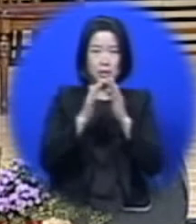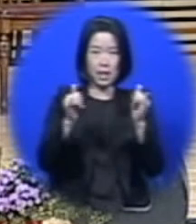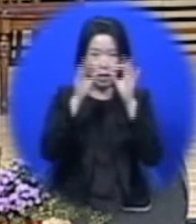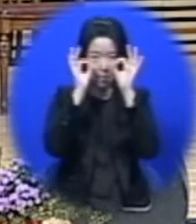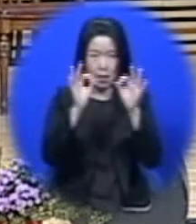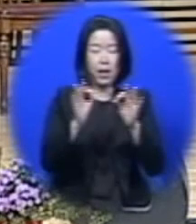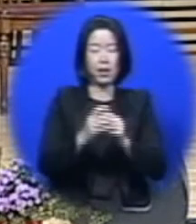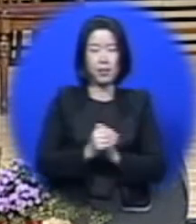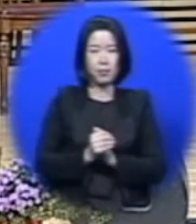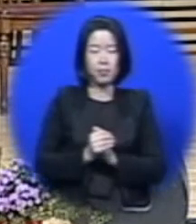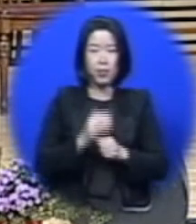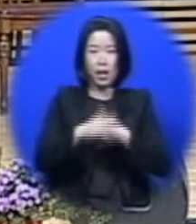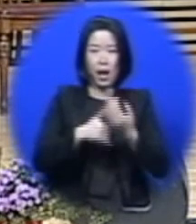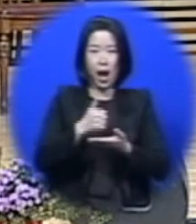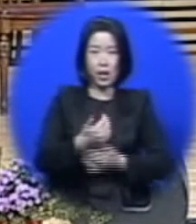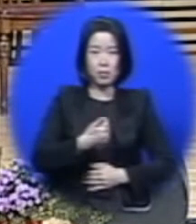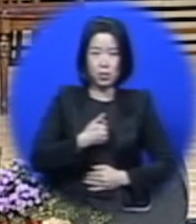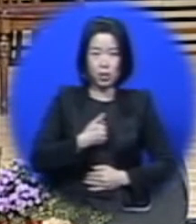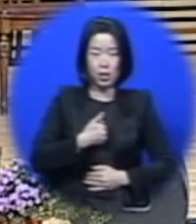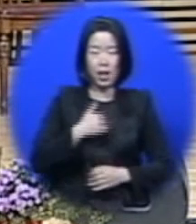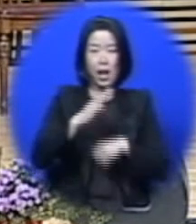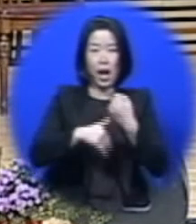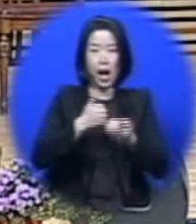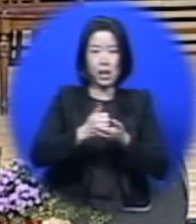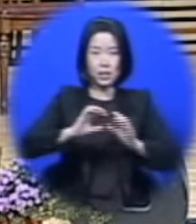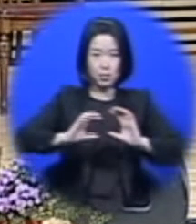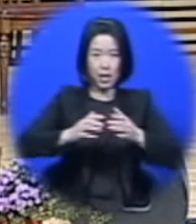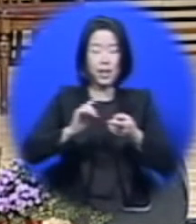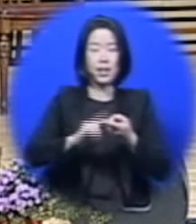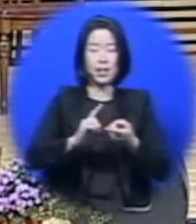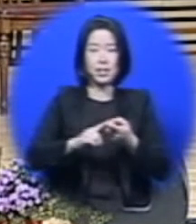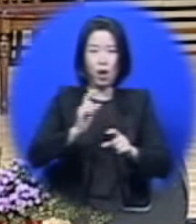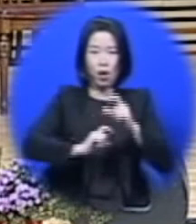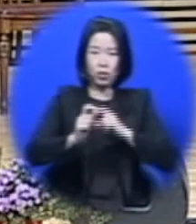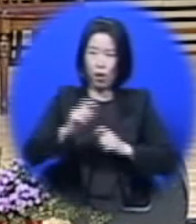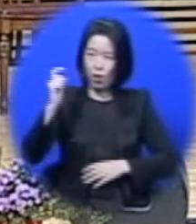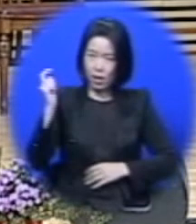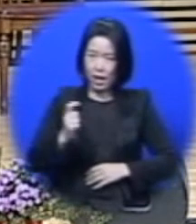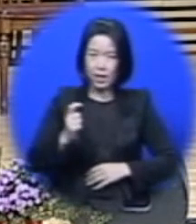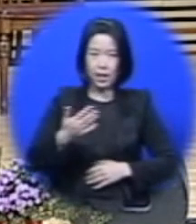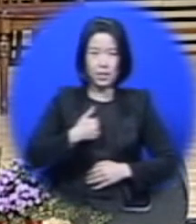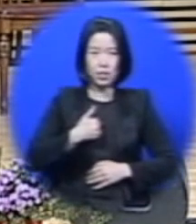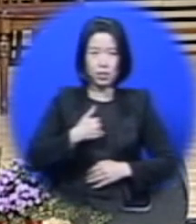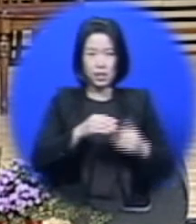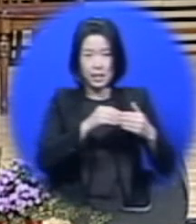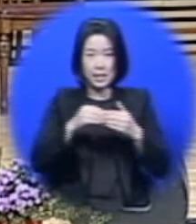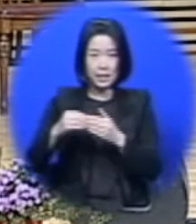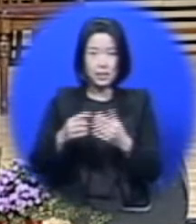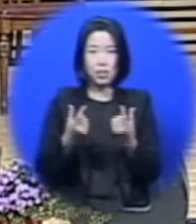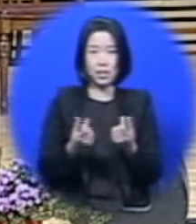보시기를 바랍니다. 하나님은 저에게 하나님의 나라에 대해서 더 강하게 저를 이끄시는 것